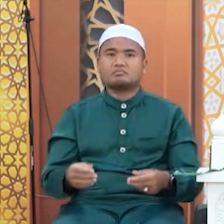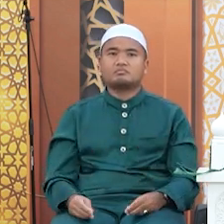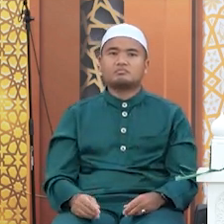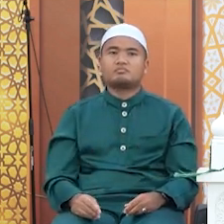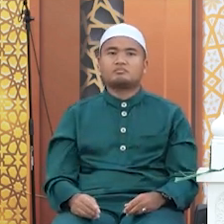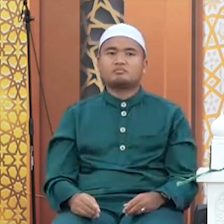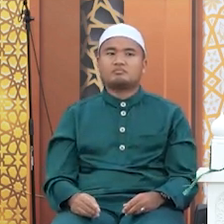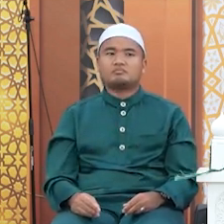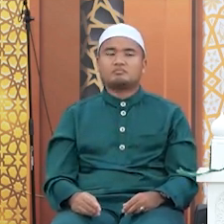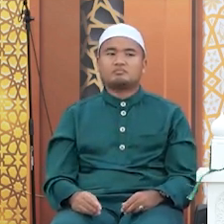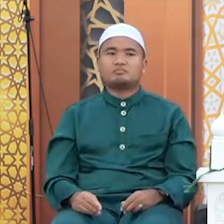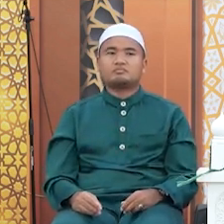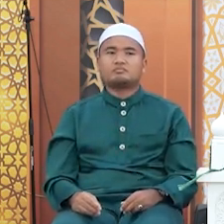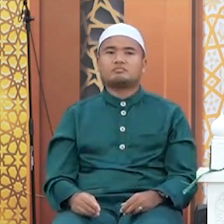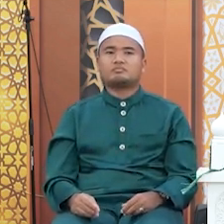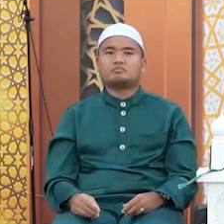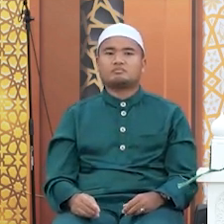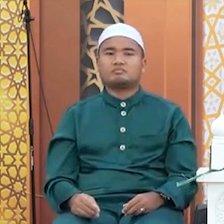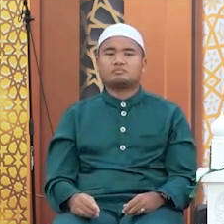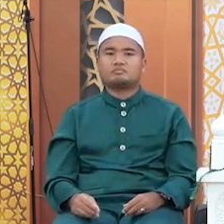Kita boleh milik harta banyak mana.